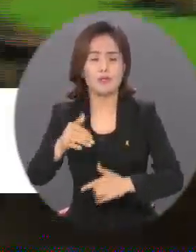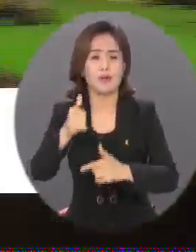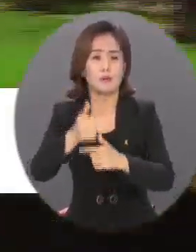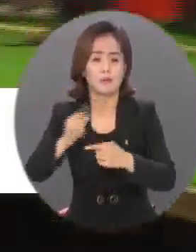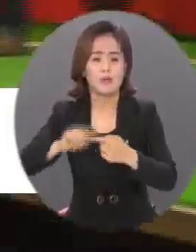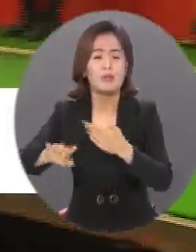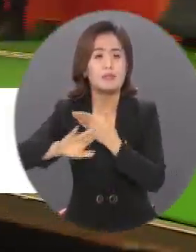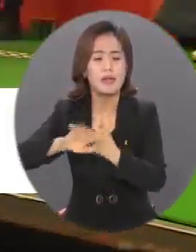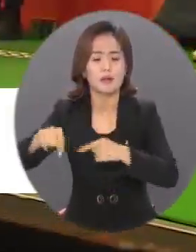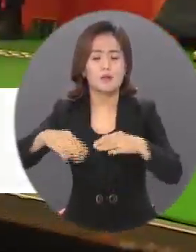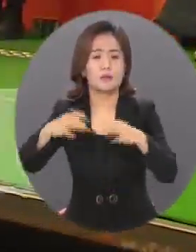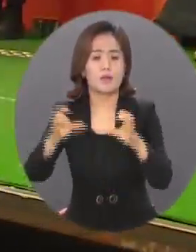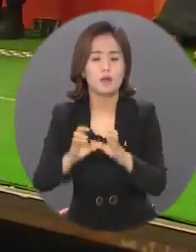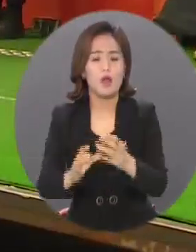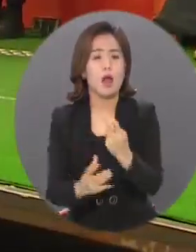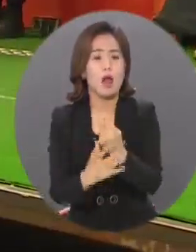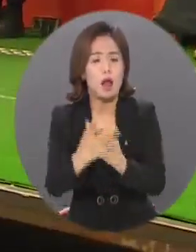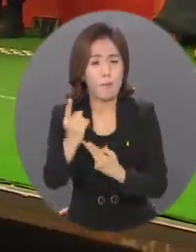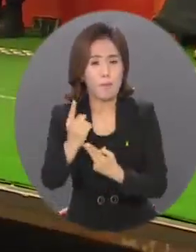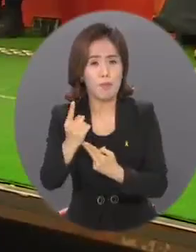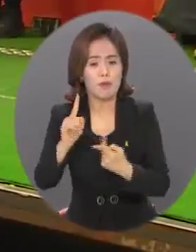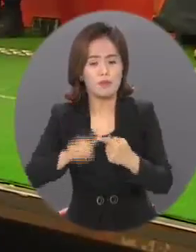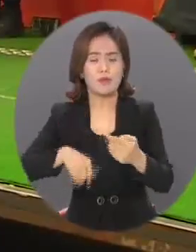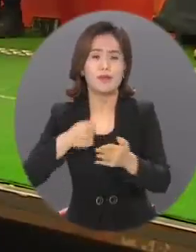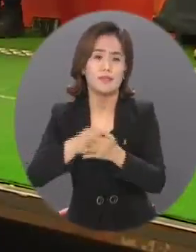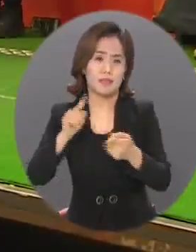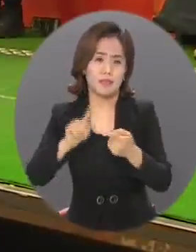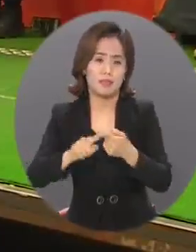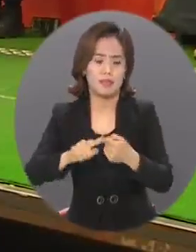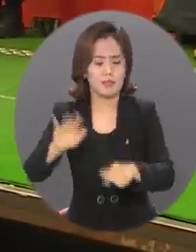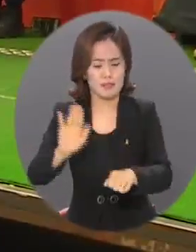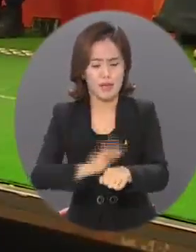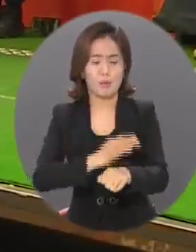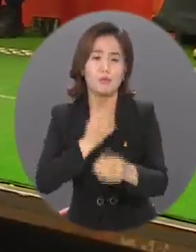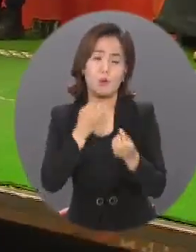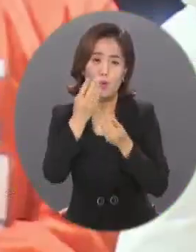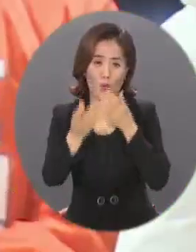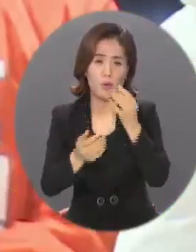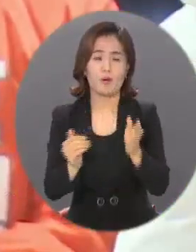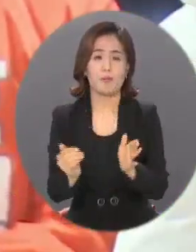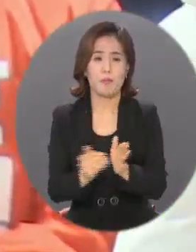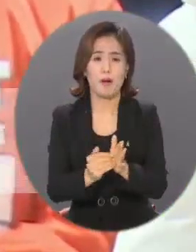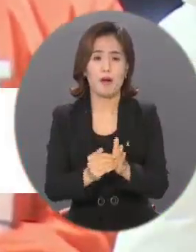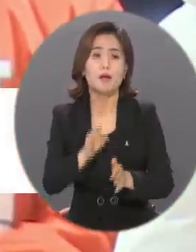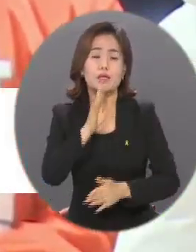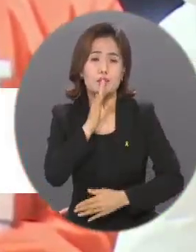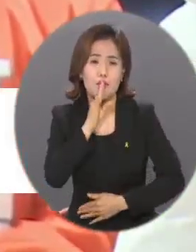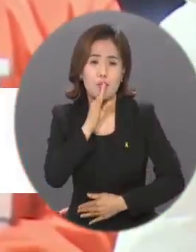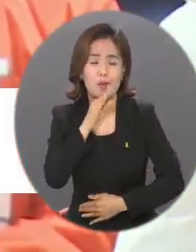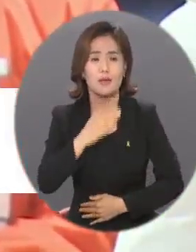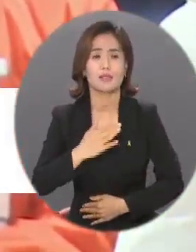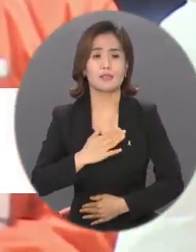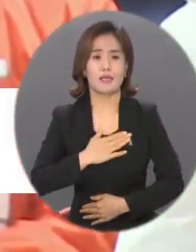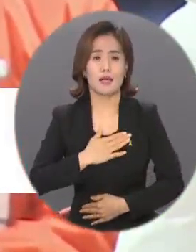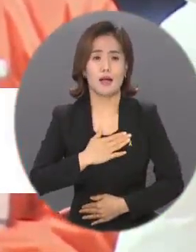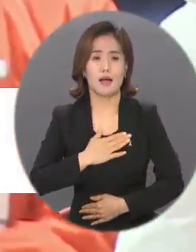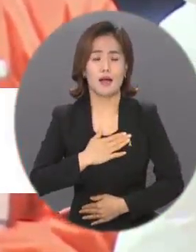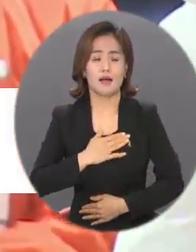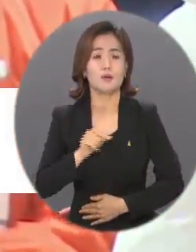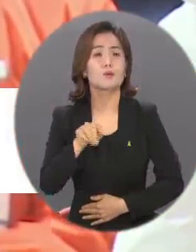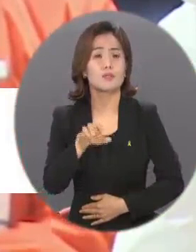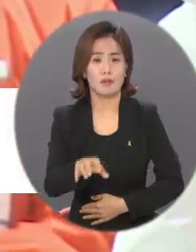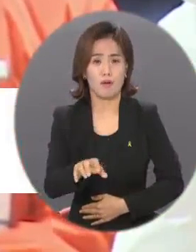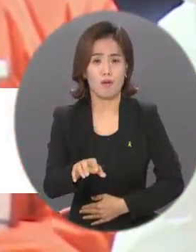기반의 바른 정당과 합당했던 결정을 놓고 고해 성사한 겁니다. 정말 제가 여기서